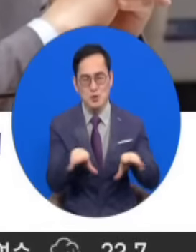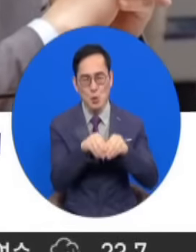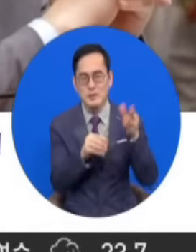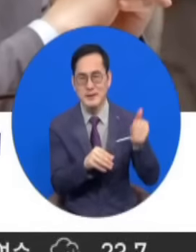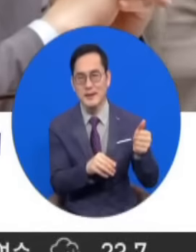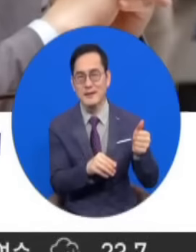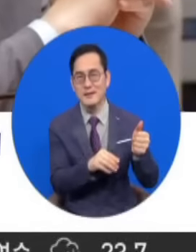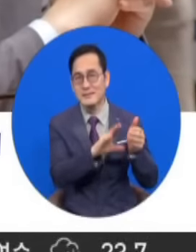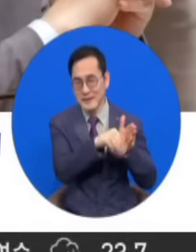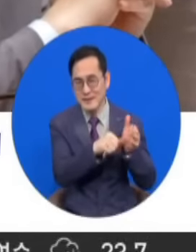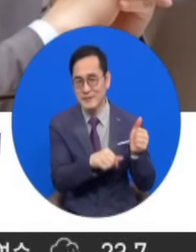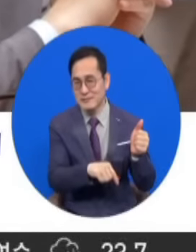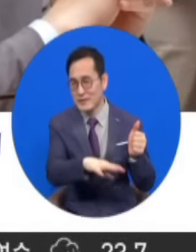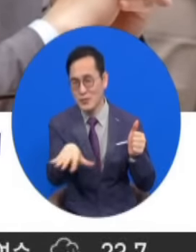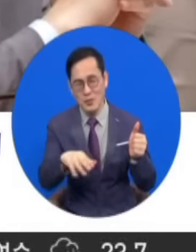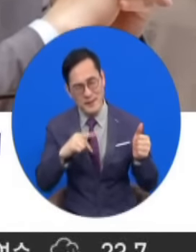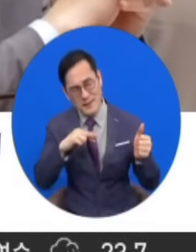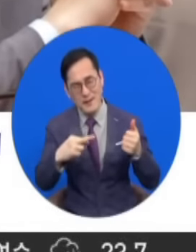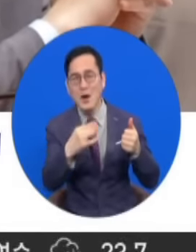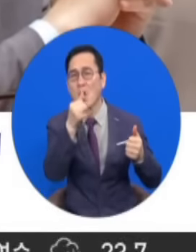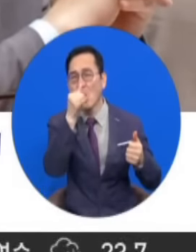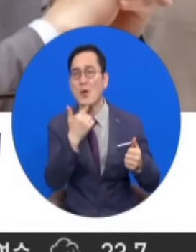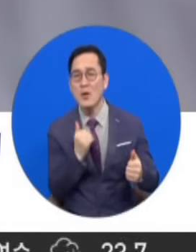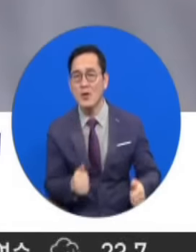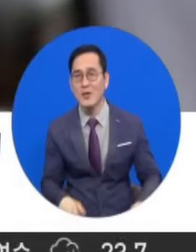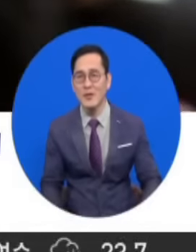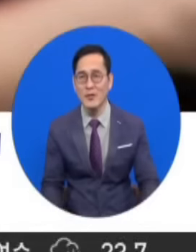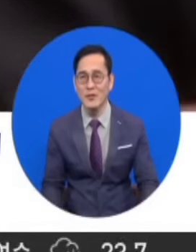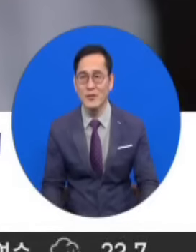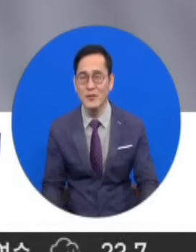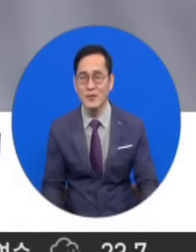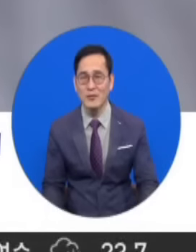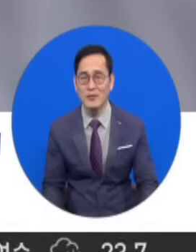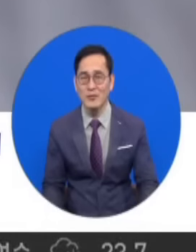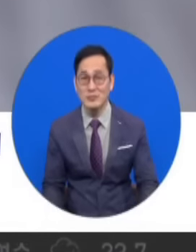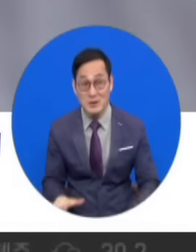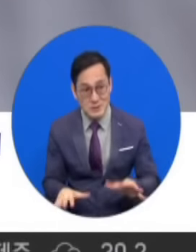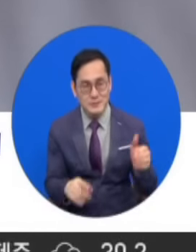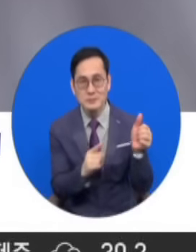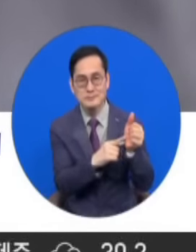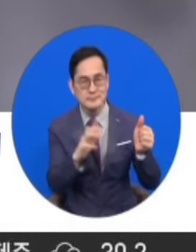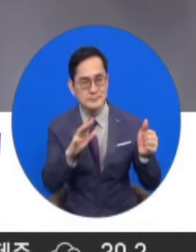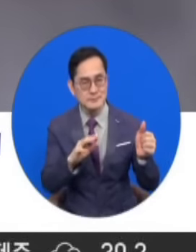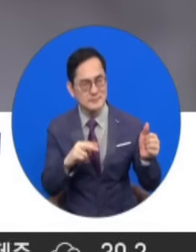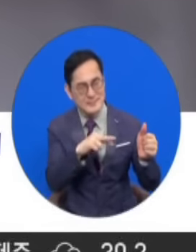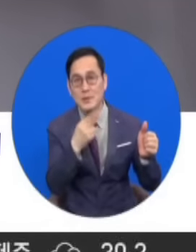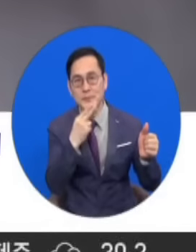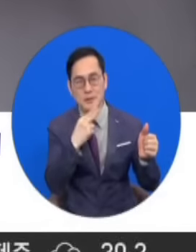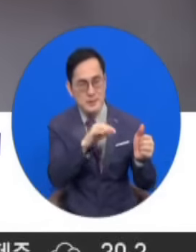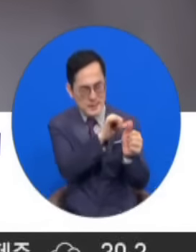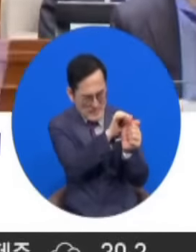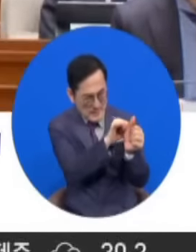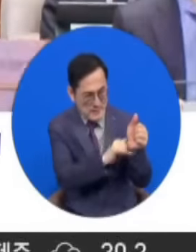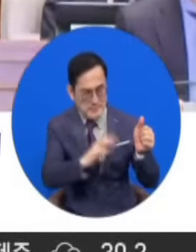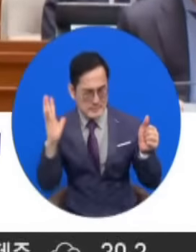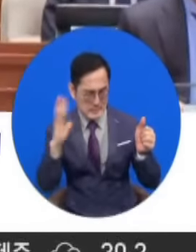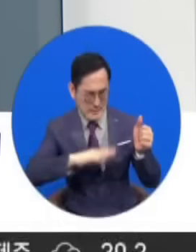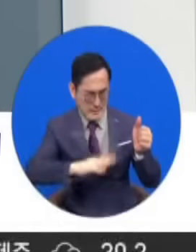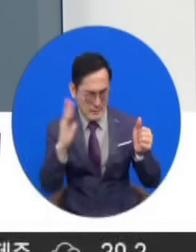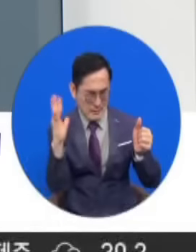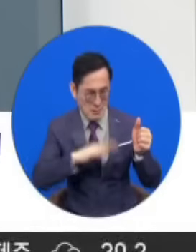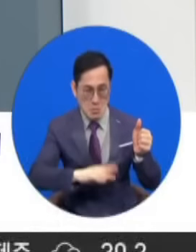그때를 능가하는 것 같은데 이재명 대표의 지도력이 뛰어난 건지 아니면 민주당의 그 주류를